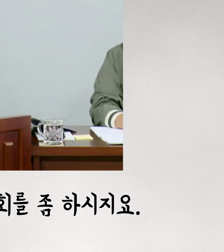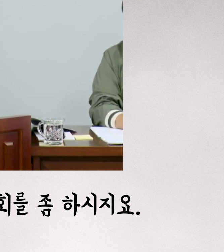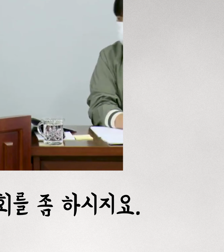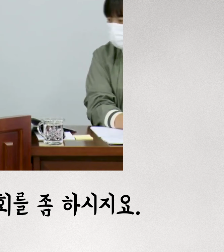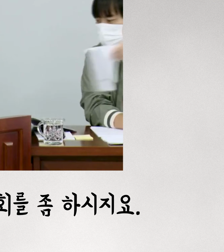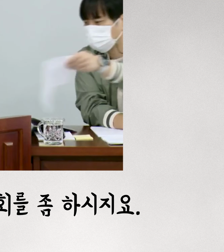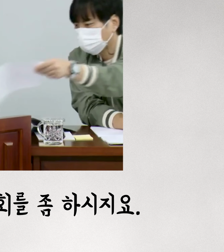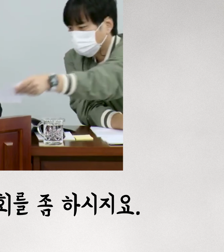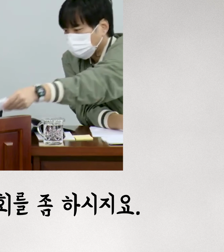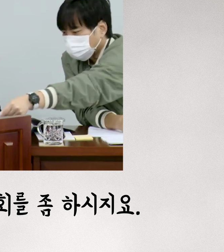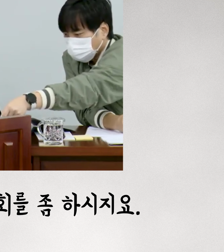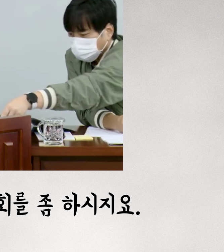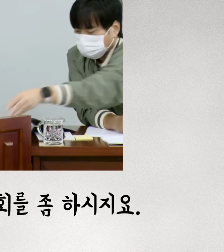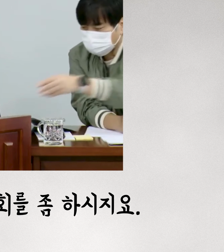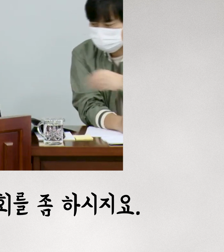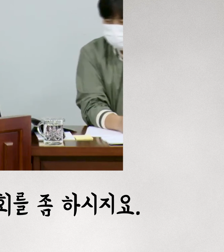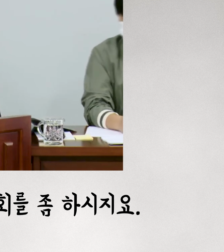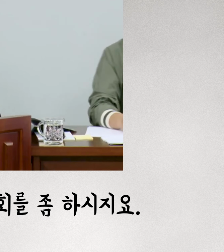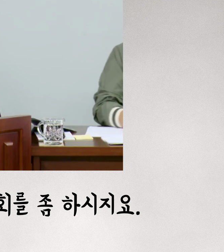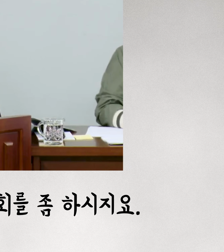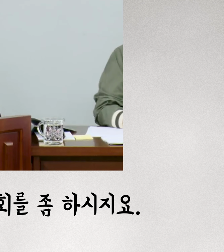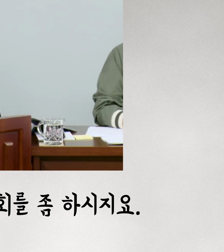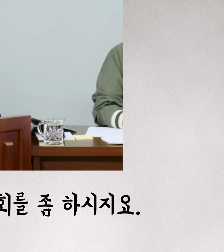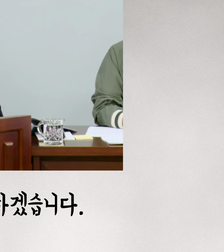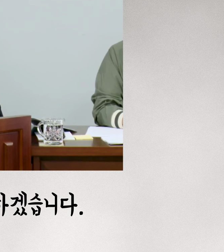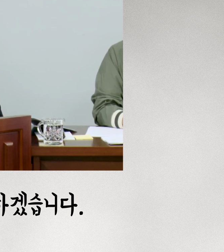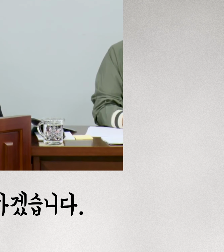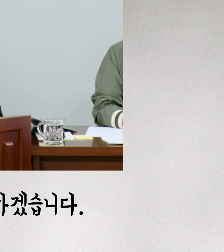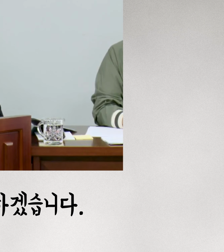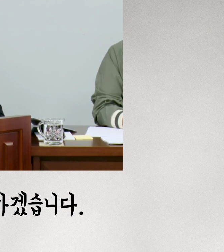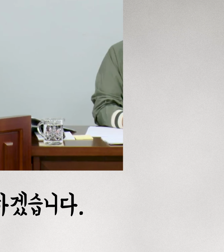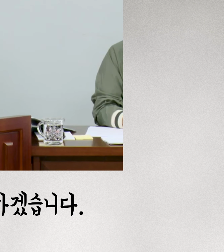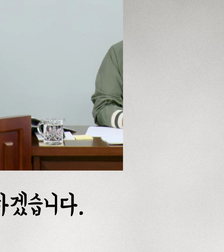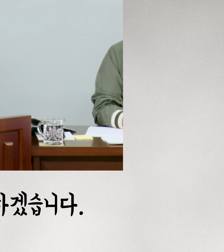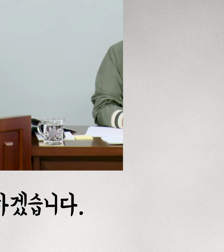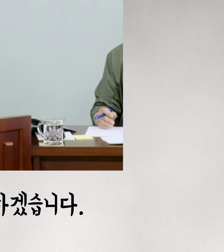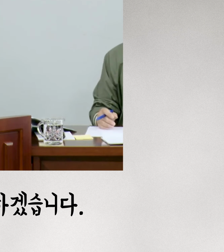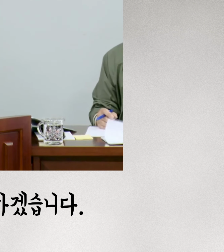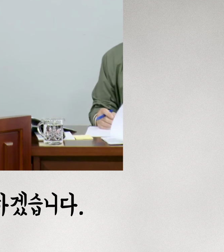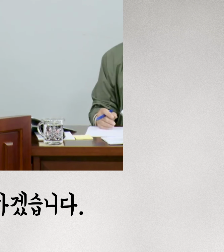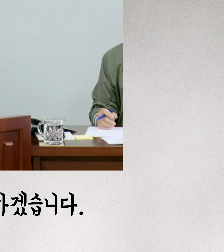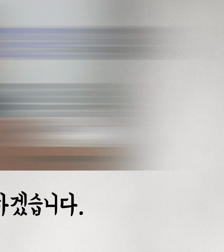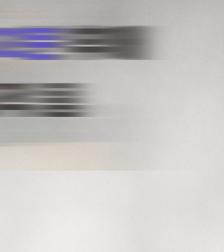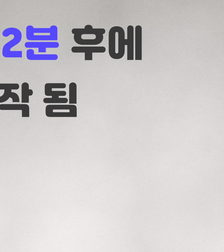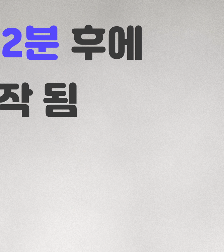의원님, 우리 잠시 정회를 좀 하시죠. 잠시 정회를 하겠습니다.